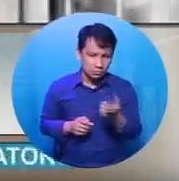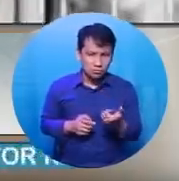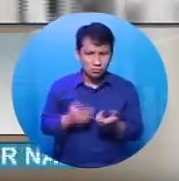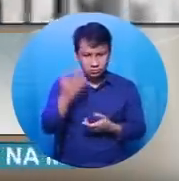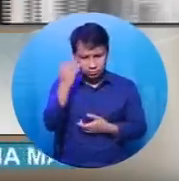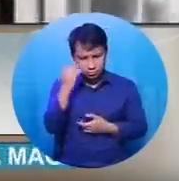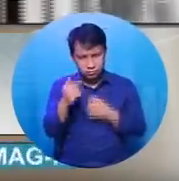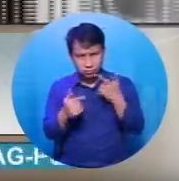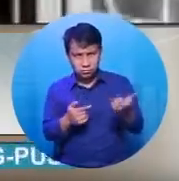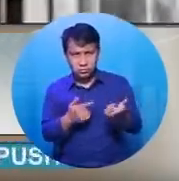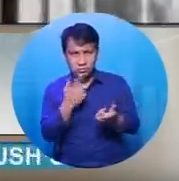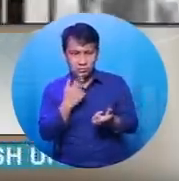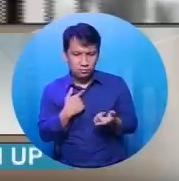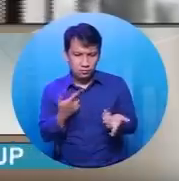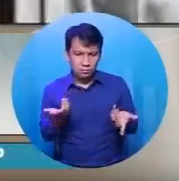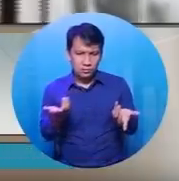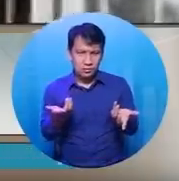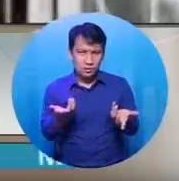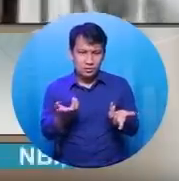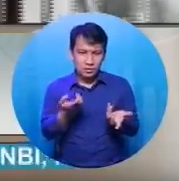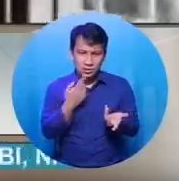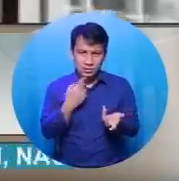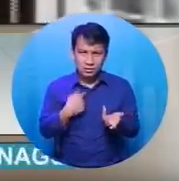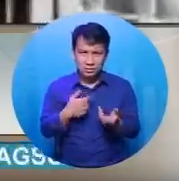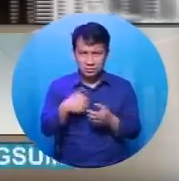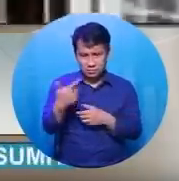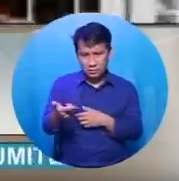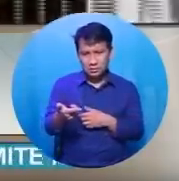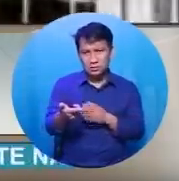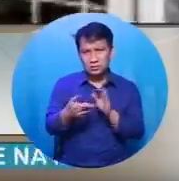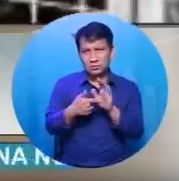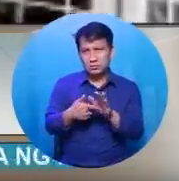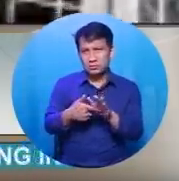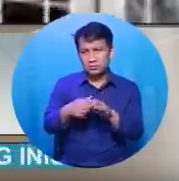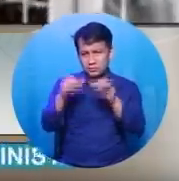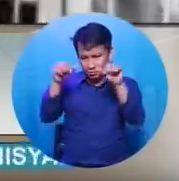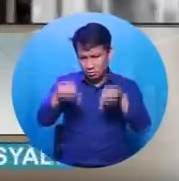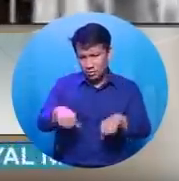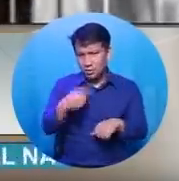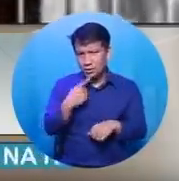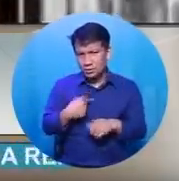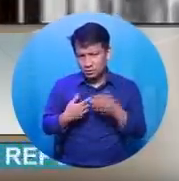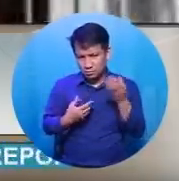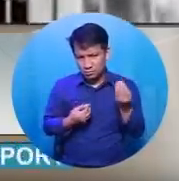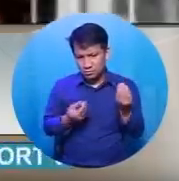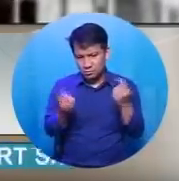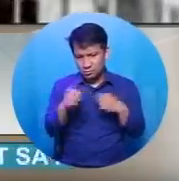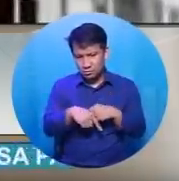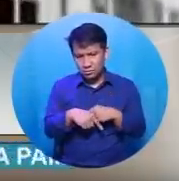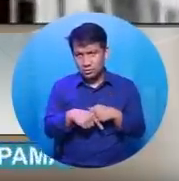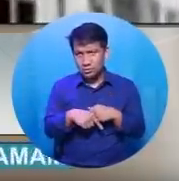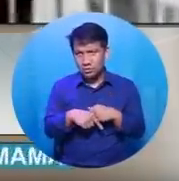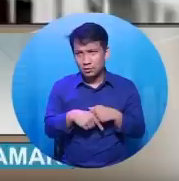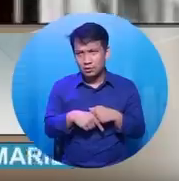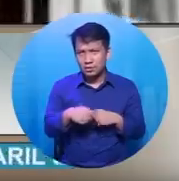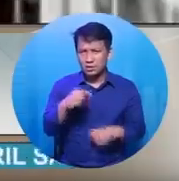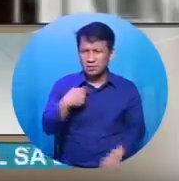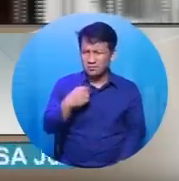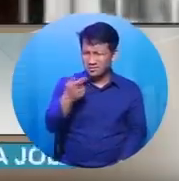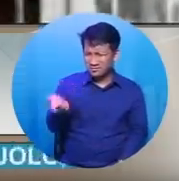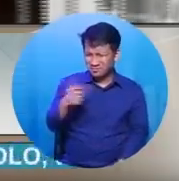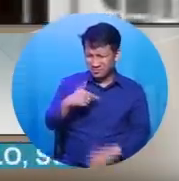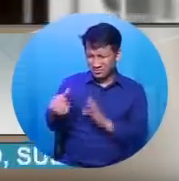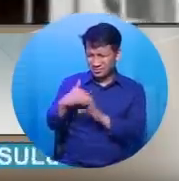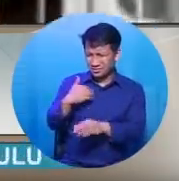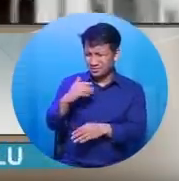Jail, sa Alcud, Muscat Oman, sir. Alcud Jail? Ngayon daw po, sir, nung Alcud, Muscat Oman po. Jail po